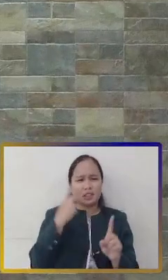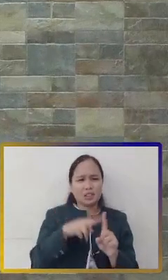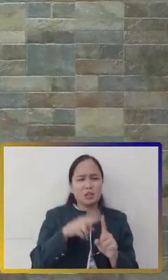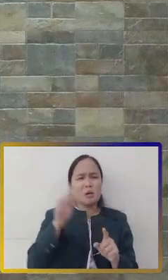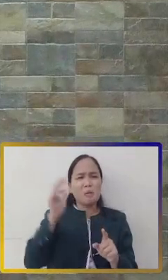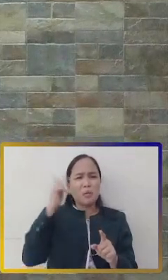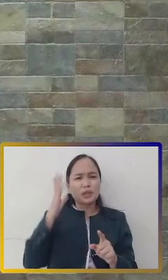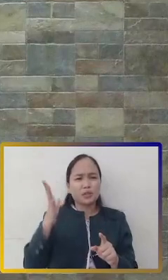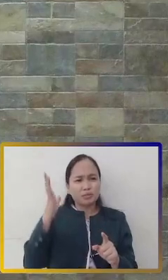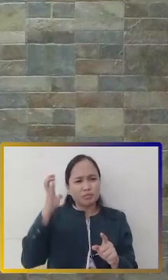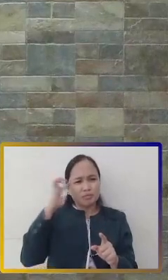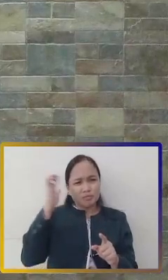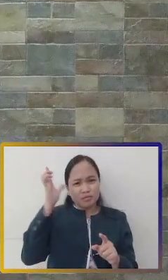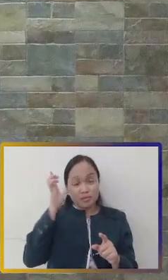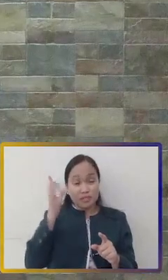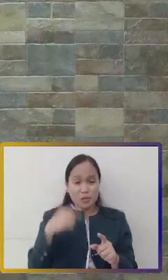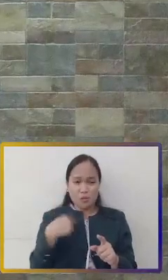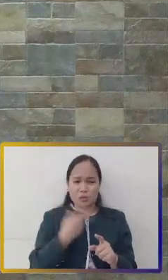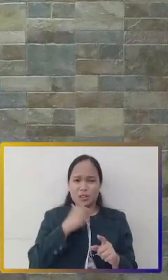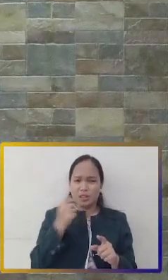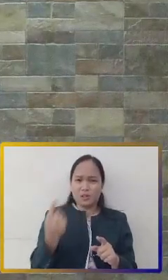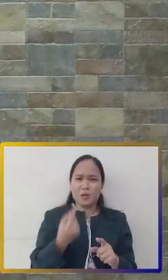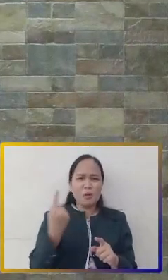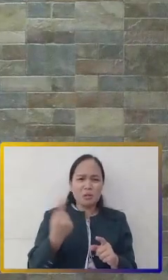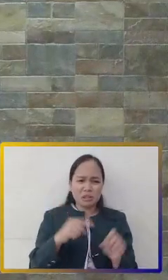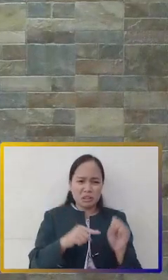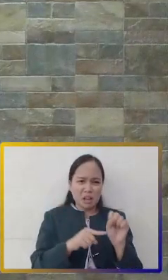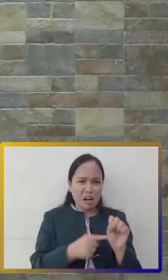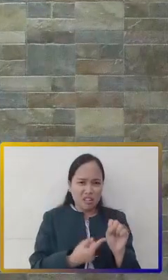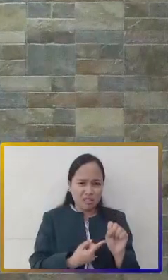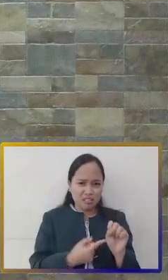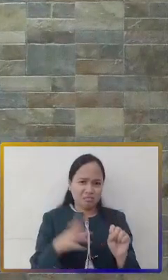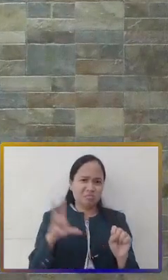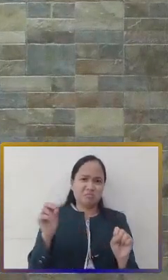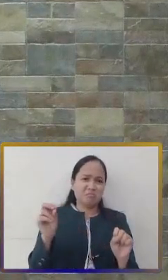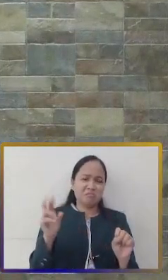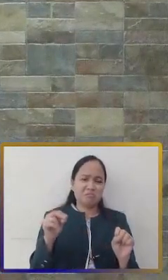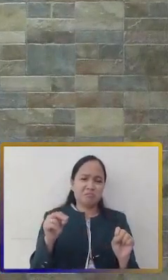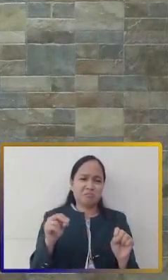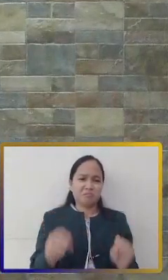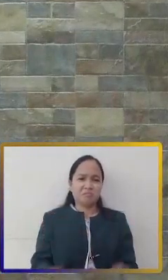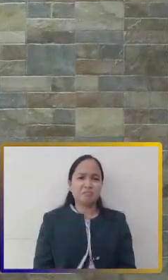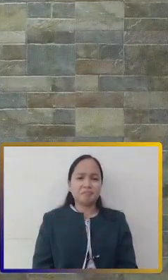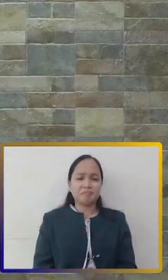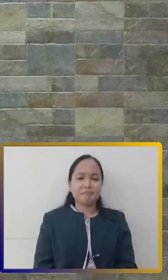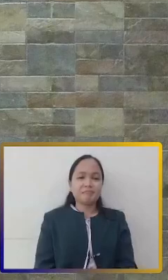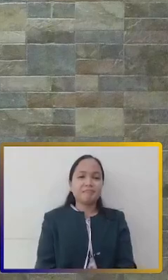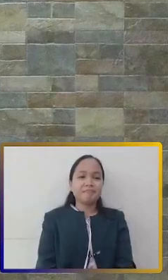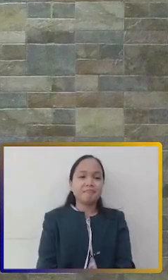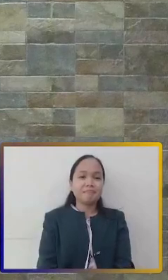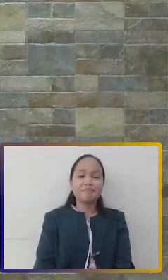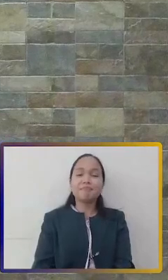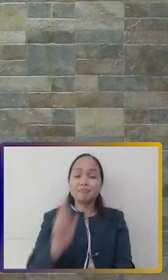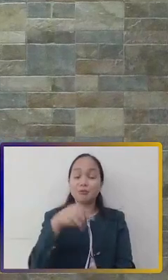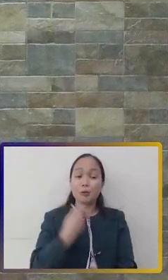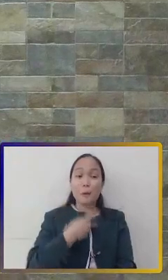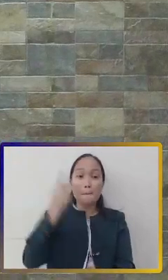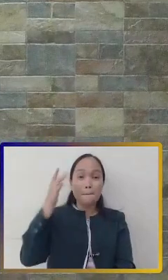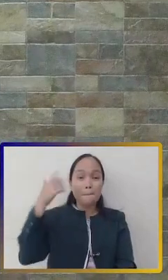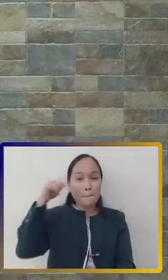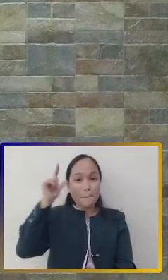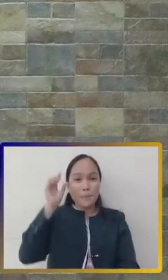pastor, hindi dapat tayo starter lang. Naalala niyo po yung laging itinuturo sa atin ng ating mahal na pastor, lalo